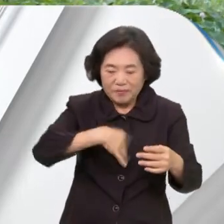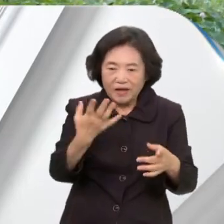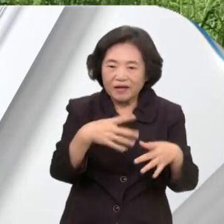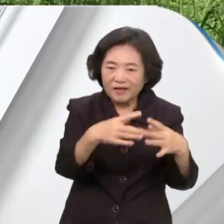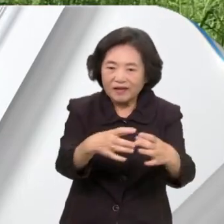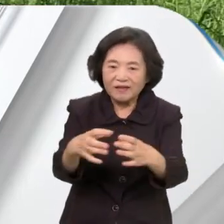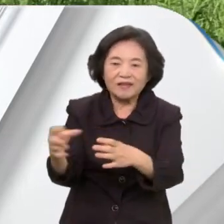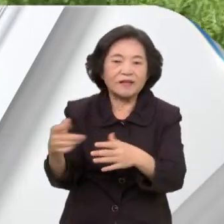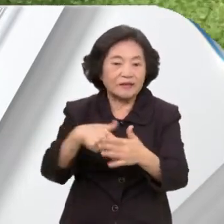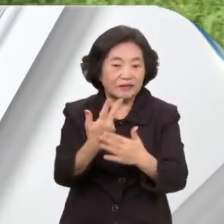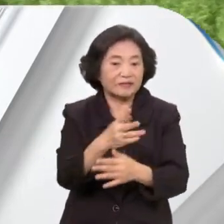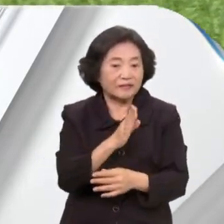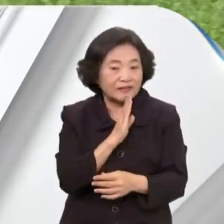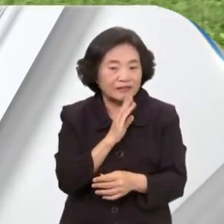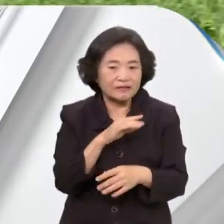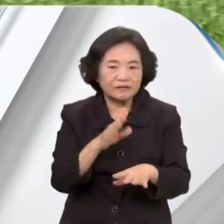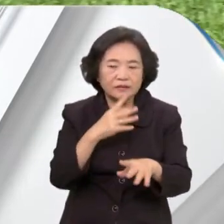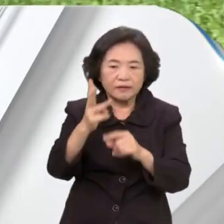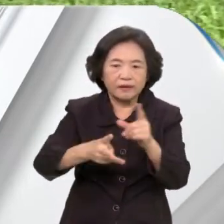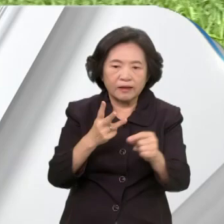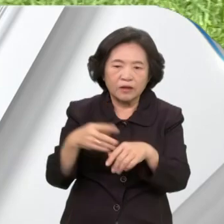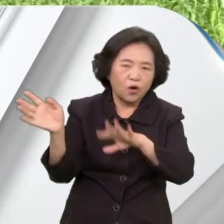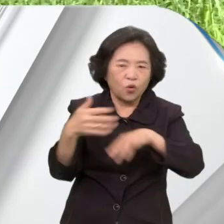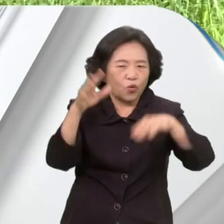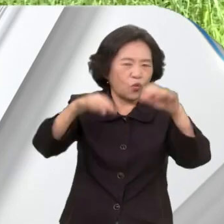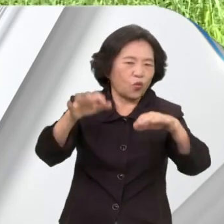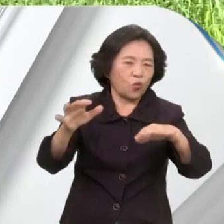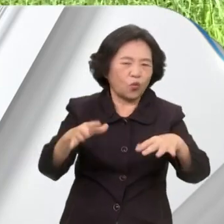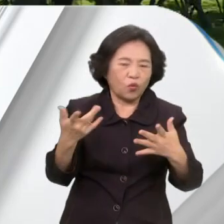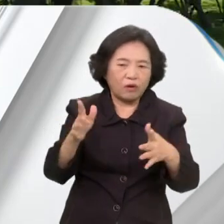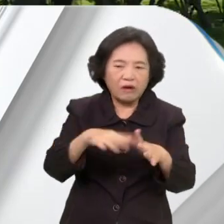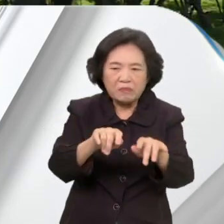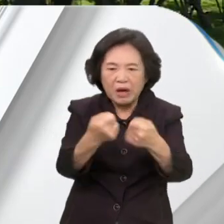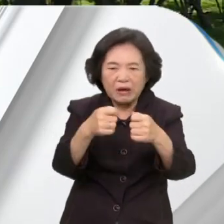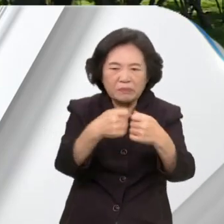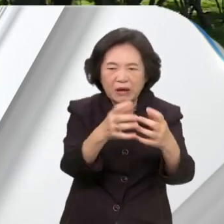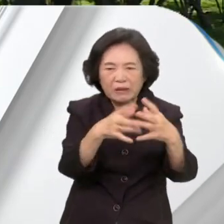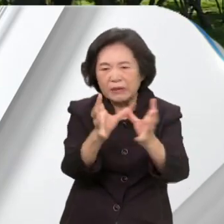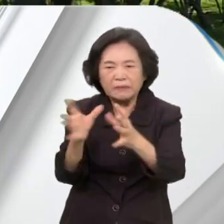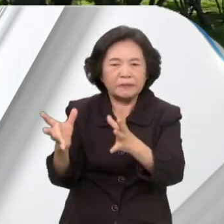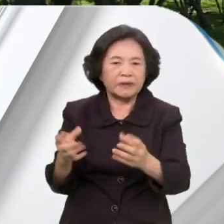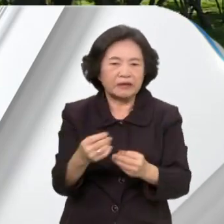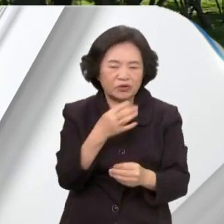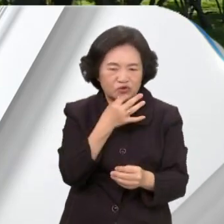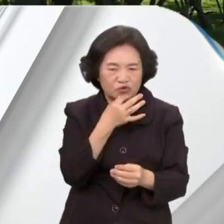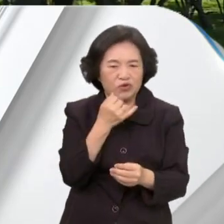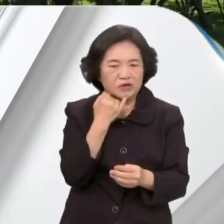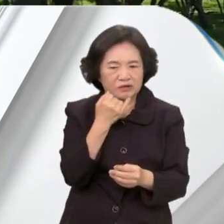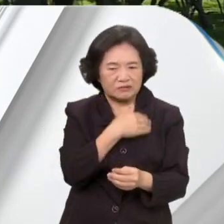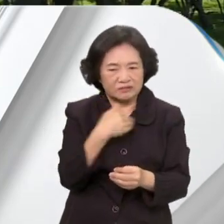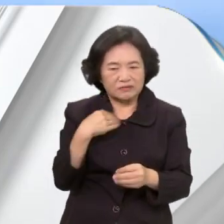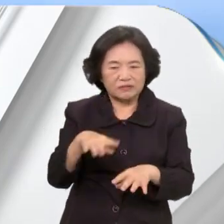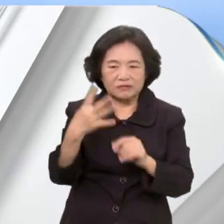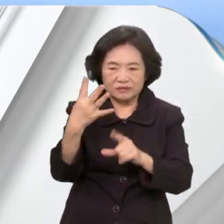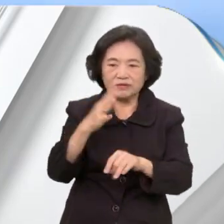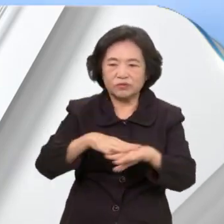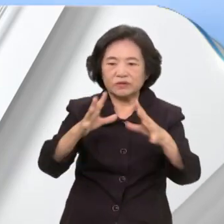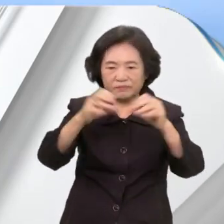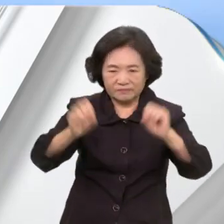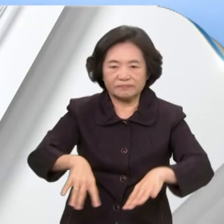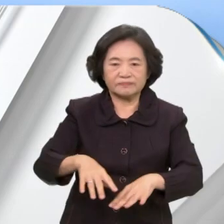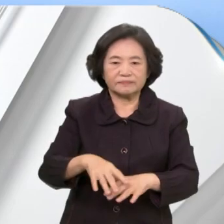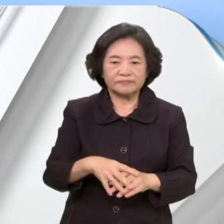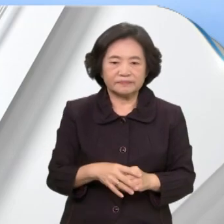为艺术作品。经过3日风采异丽，结构既然无问题，可能有安全问题，一几天的新业来拆